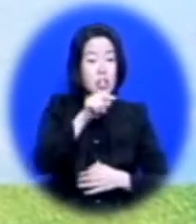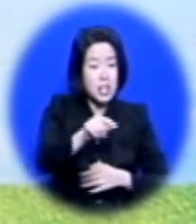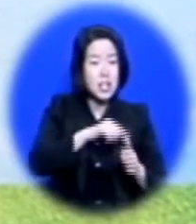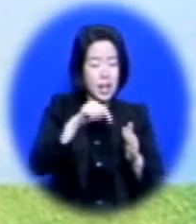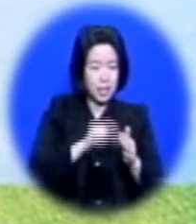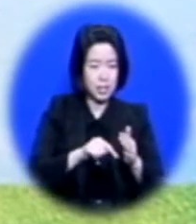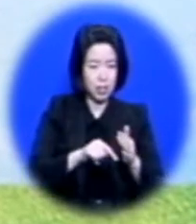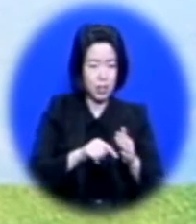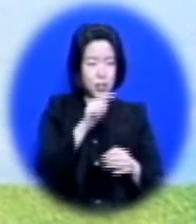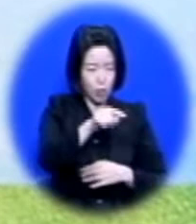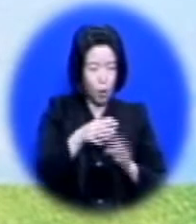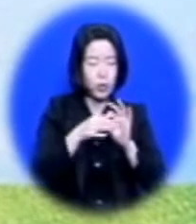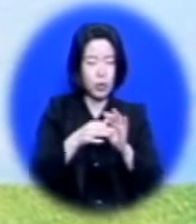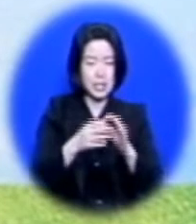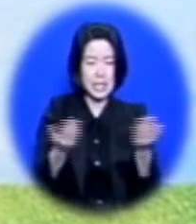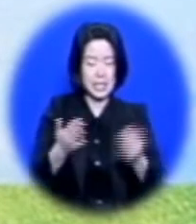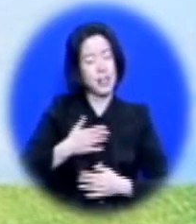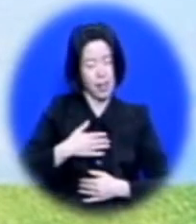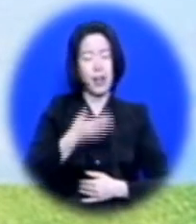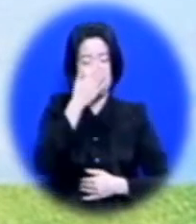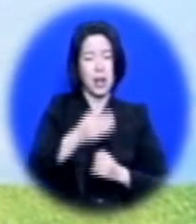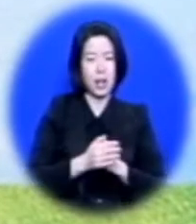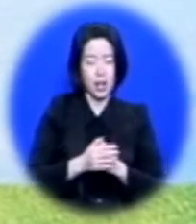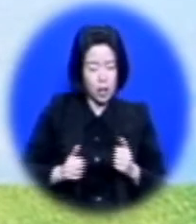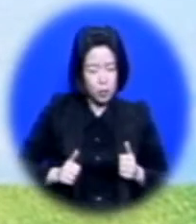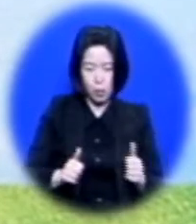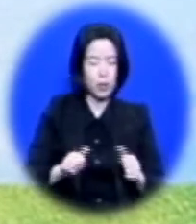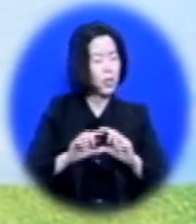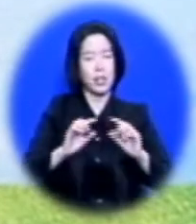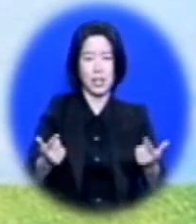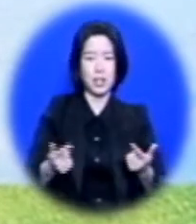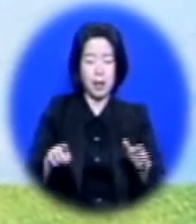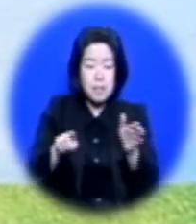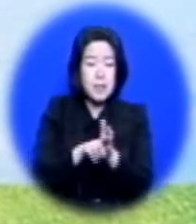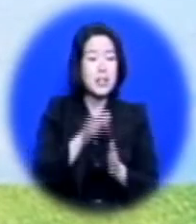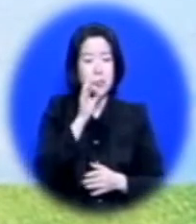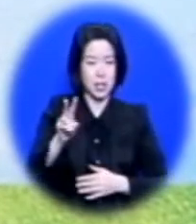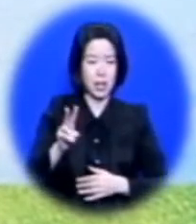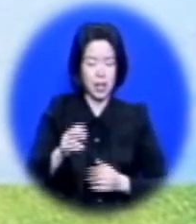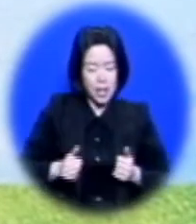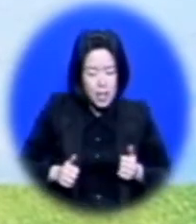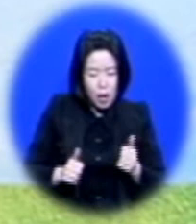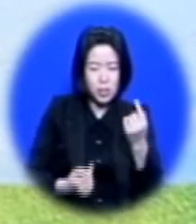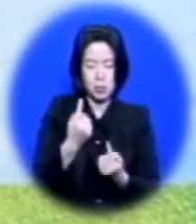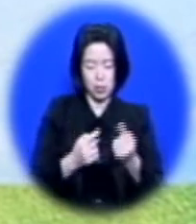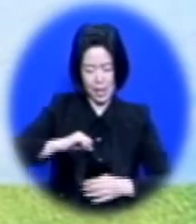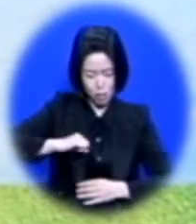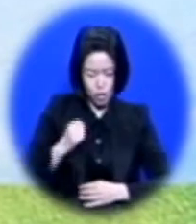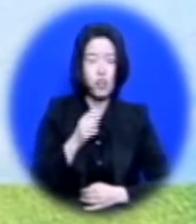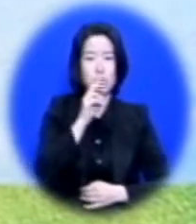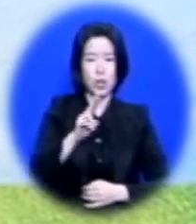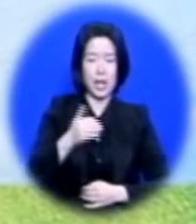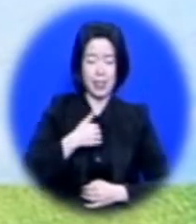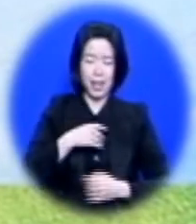내가 할 거야 노력이 아니야 믿음이 야 10 신보다 순종이 야 내게